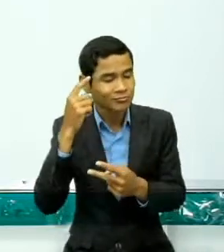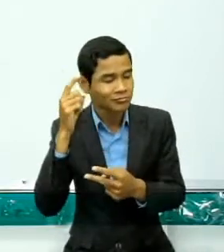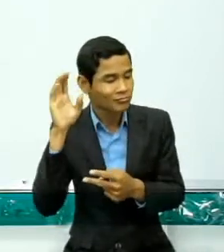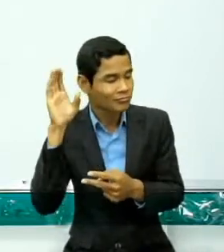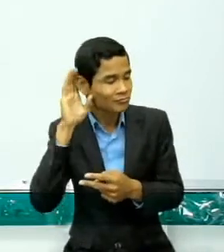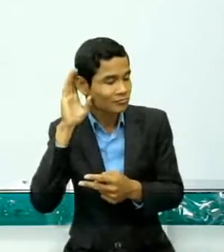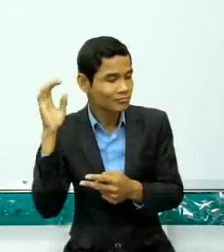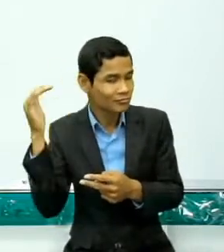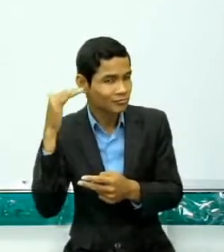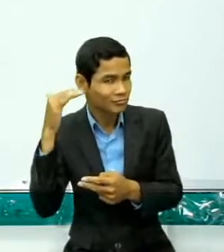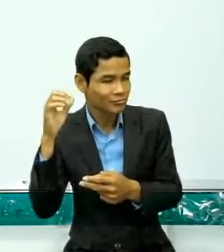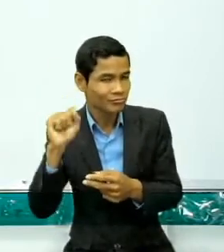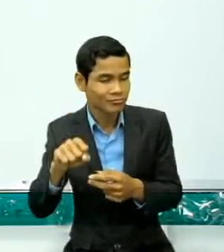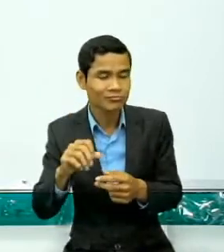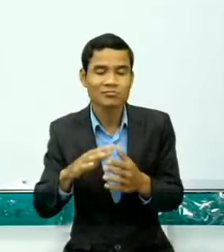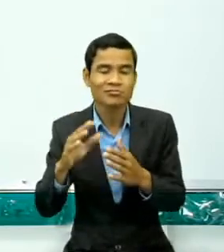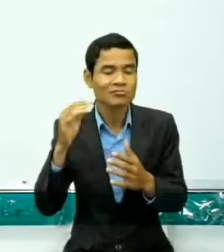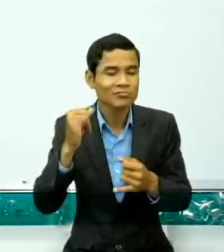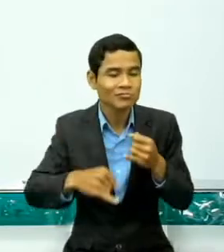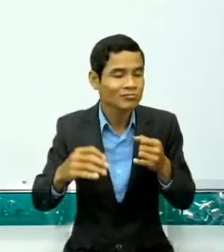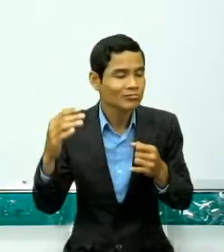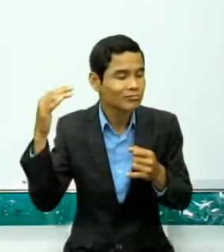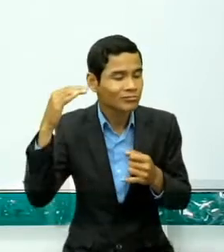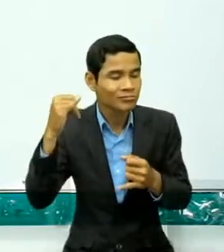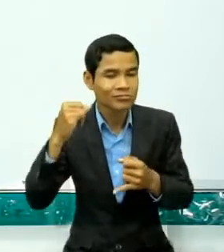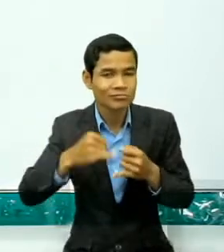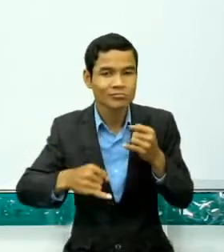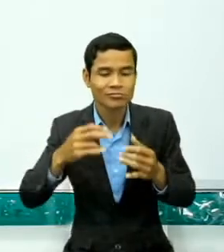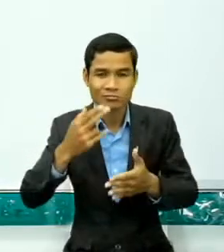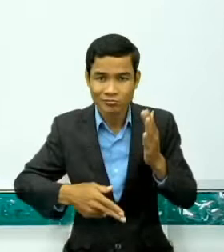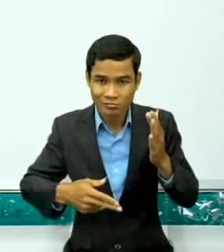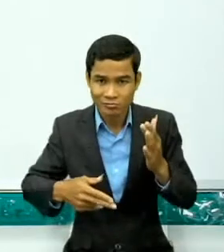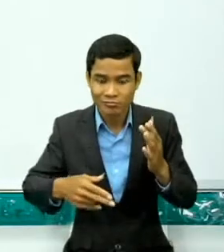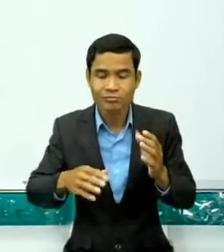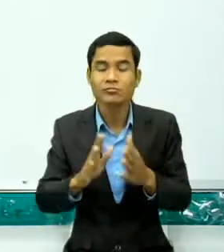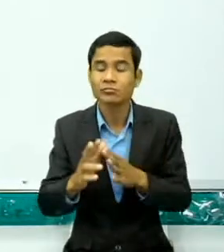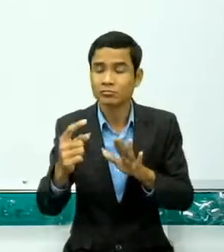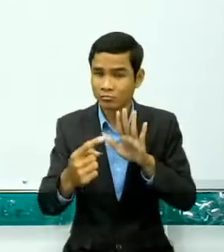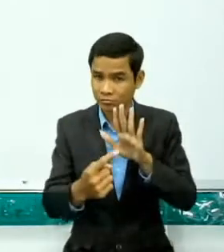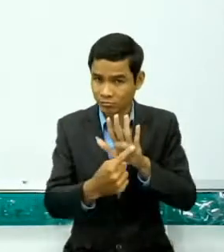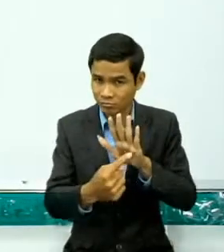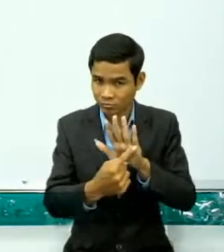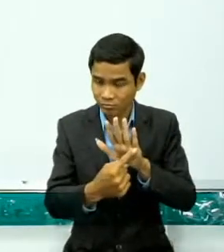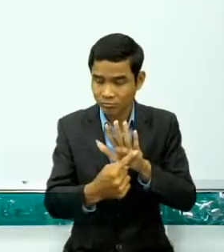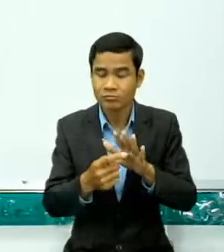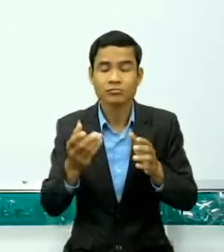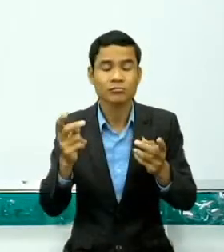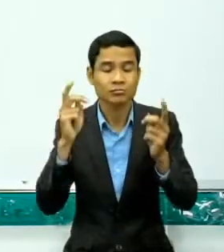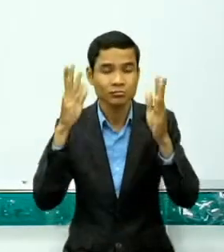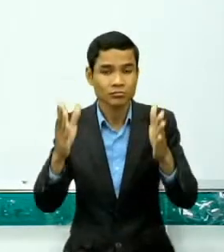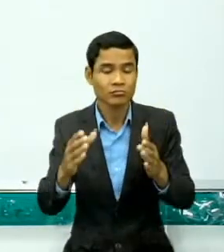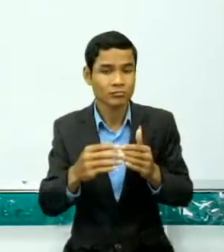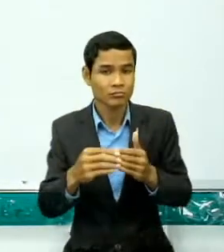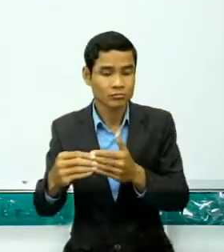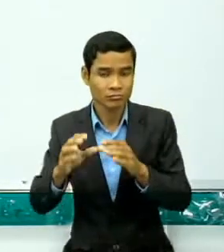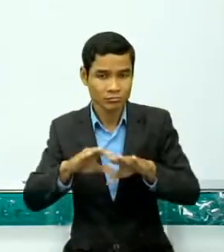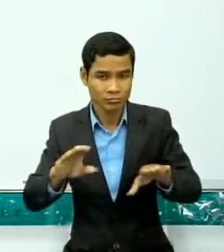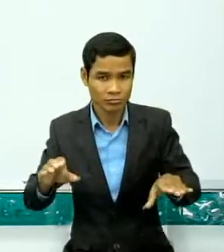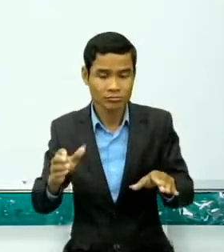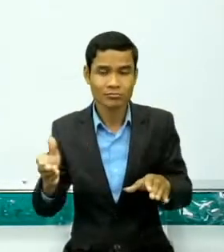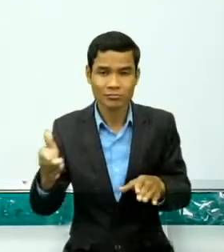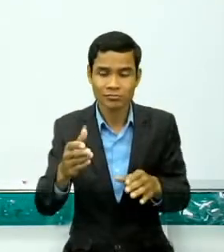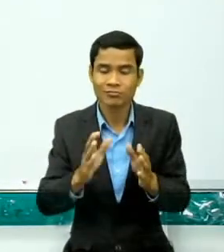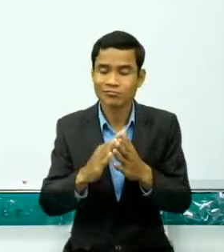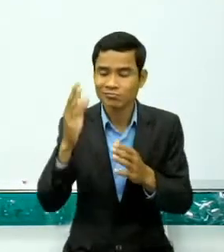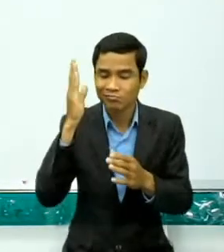តើកូនឮសូរចុងអ្វីមិញហ៎ចាគឺឮសូរចុងអឺ អញ្ចឹងអ្នកគ្រូនឹងនាំកូនកូនចា